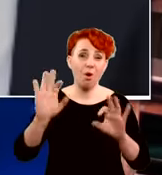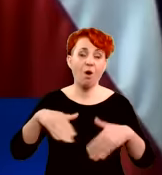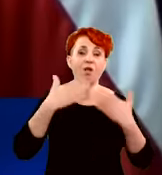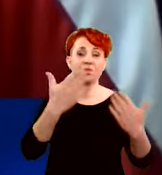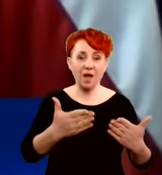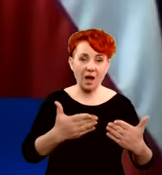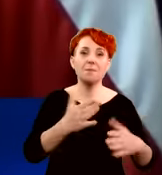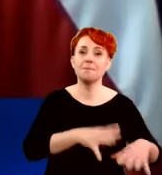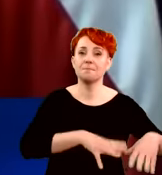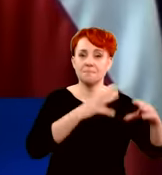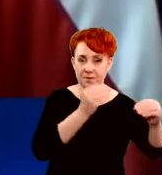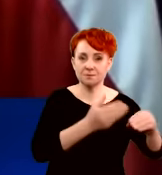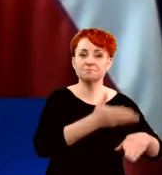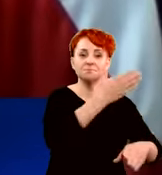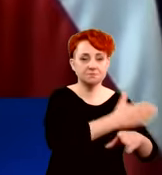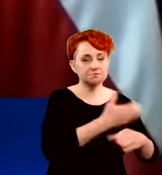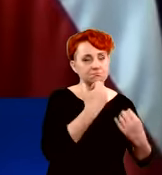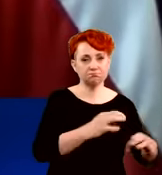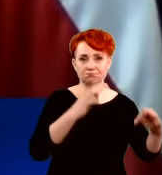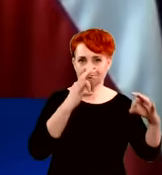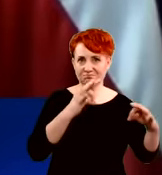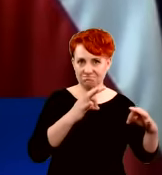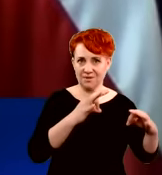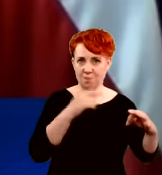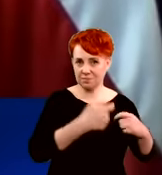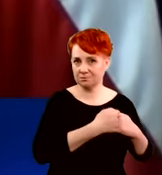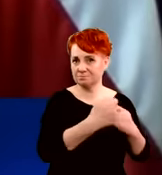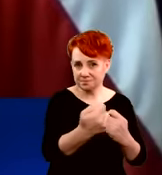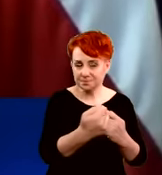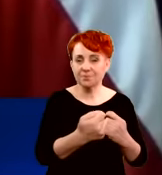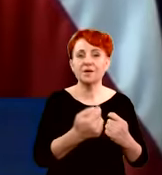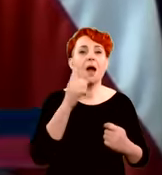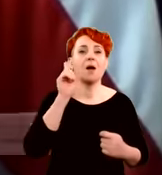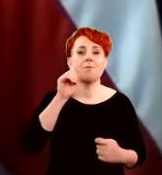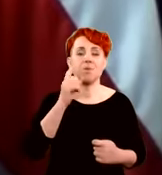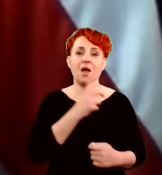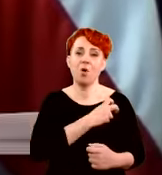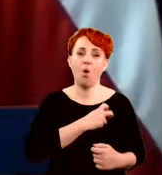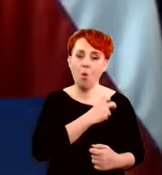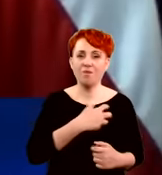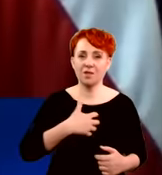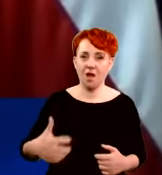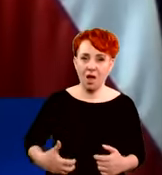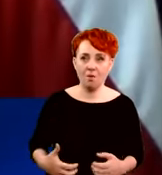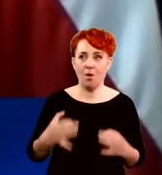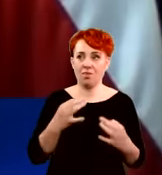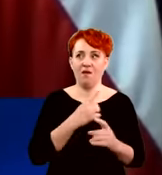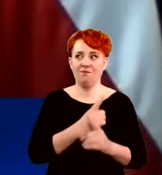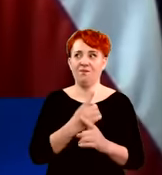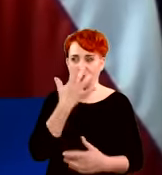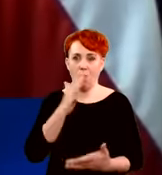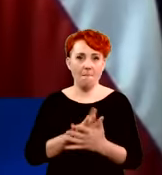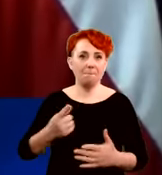zastosowane pierwotnie, było absolutnie skuteczne i pan marszałek Hołownia, wedle opinii, które się teraz pojawiają w przestrzeni